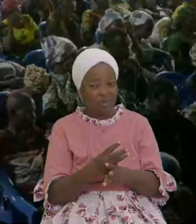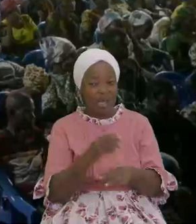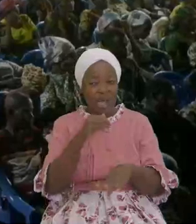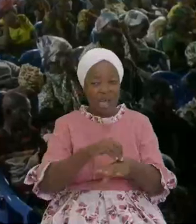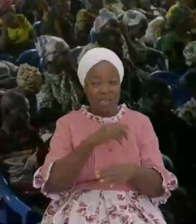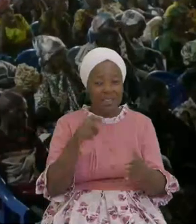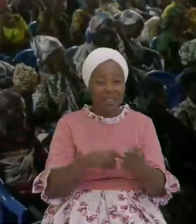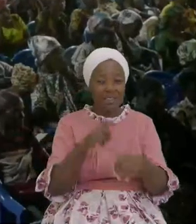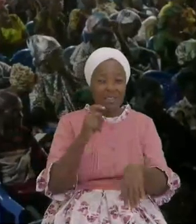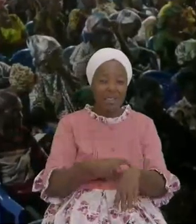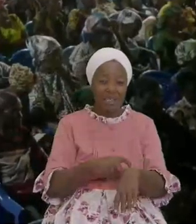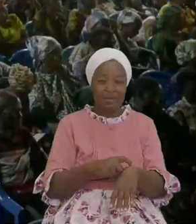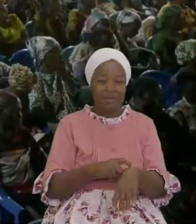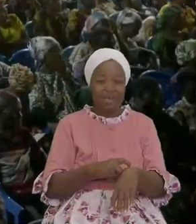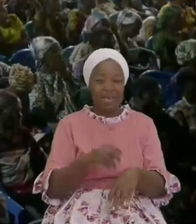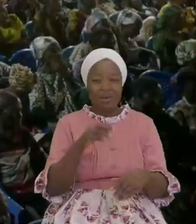dans ce monde,